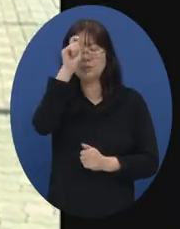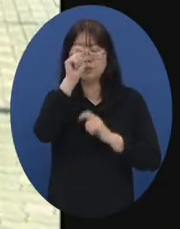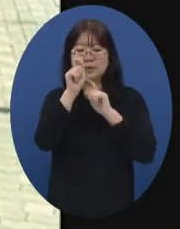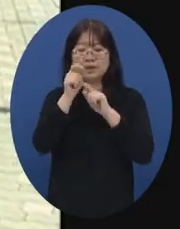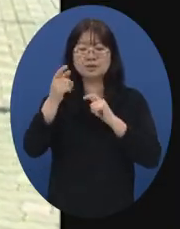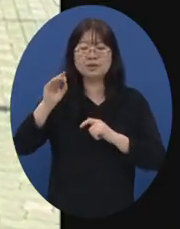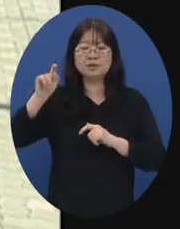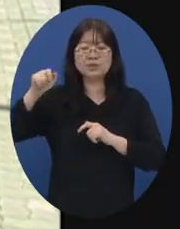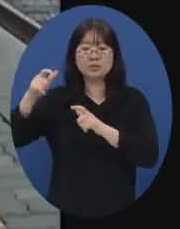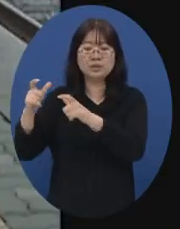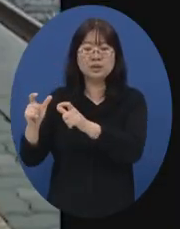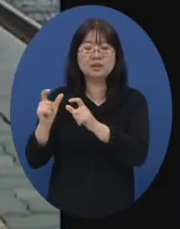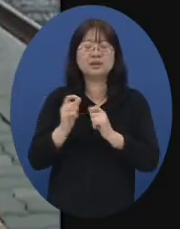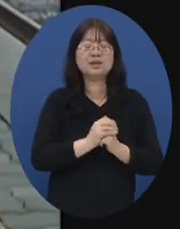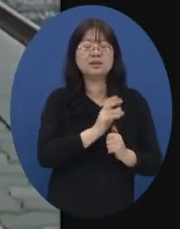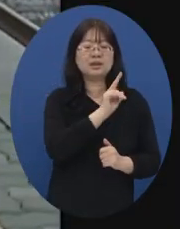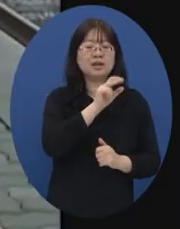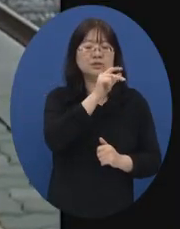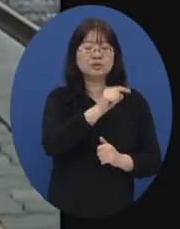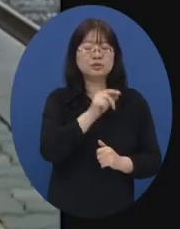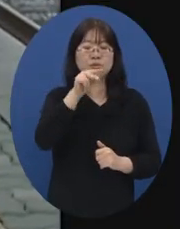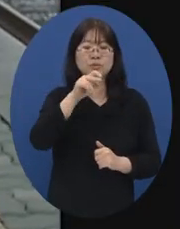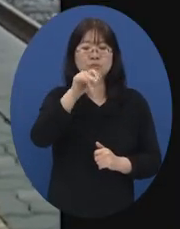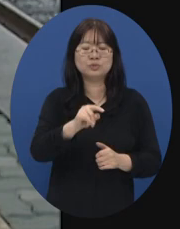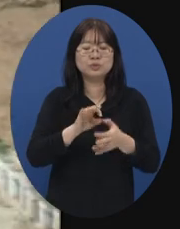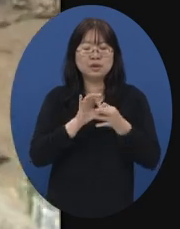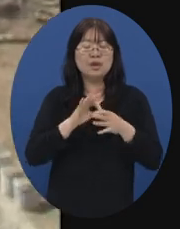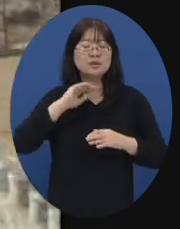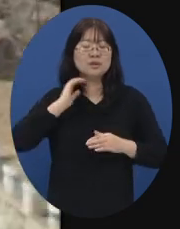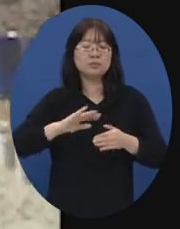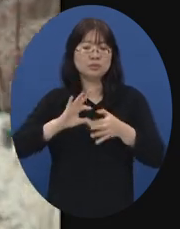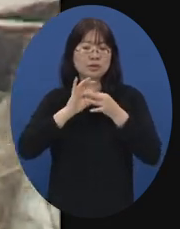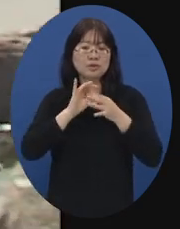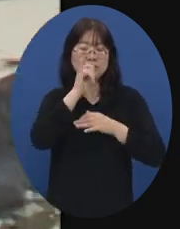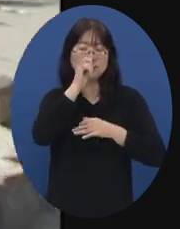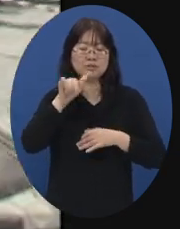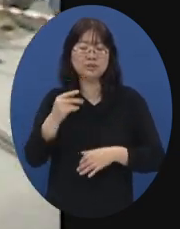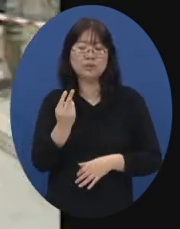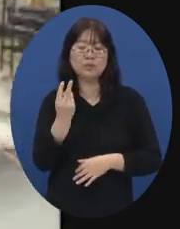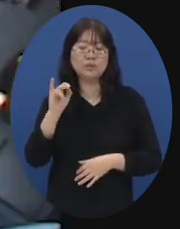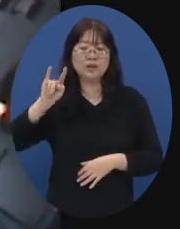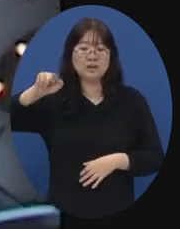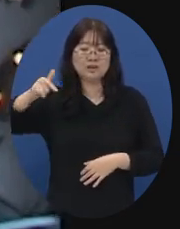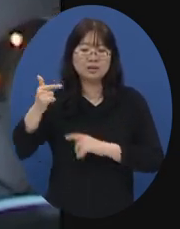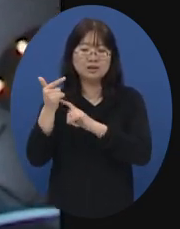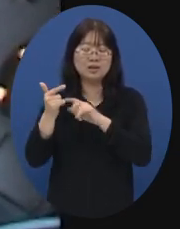고양 능곡역에서 양주 장흥역, 송추역을 거쳐 의정부역으로 이어지는 교외선.